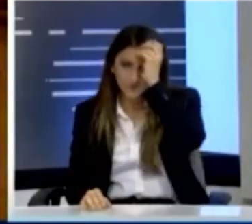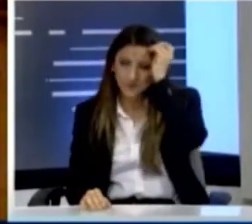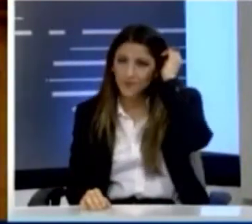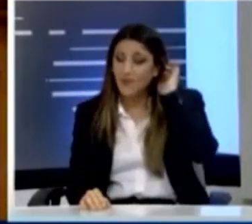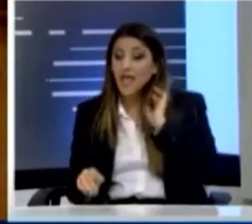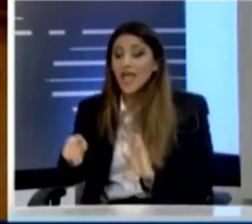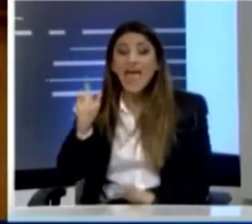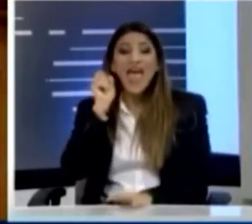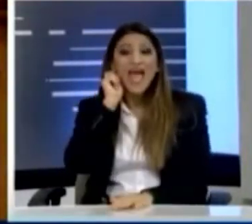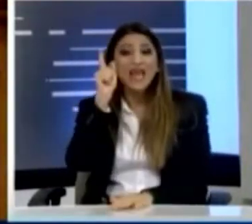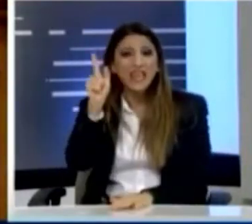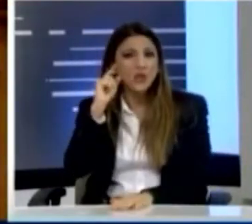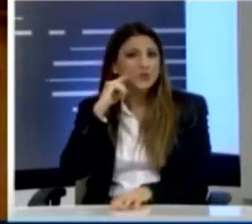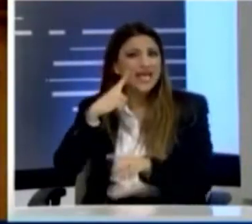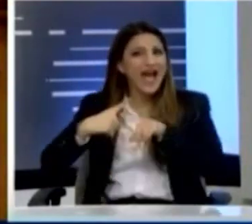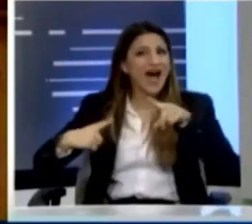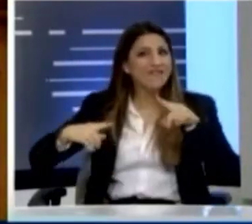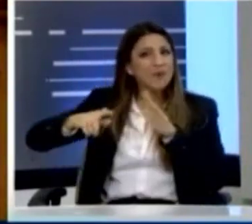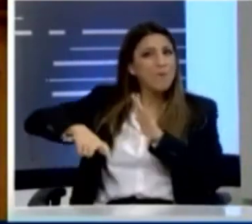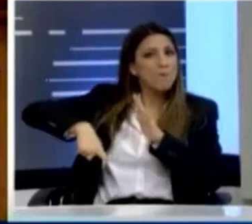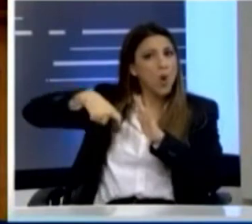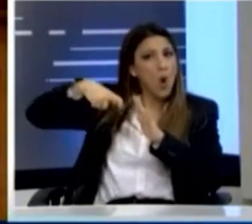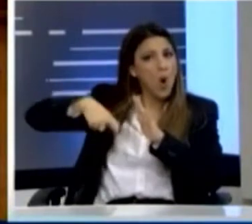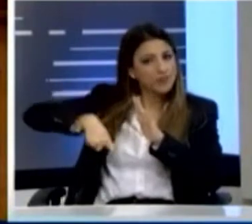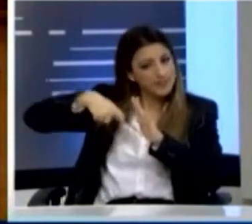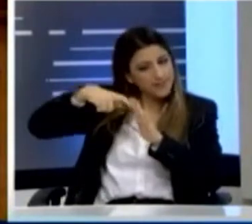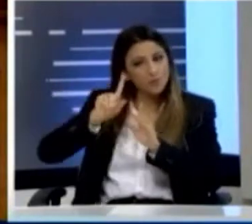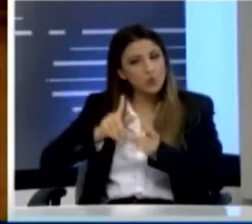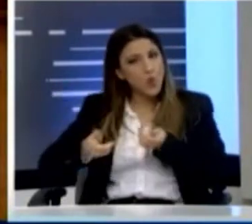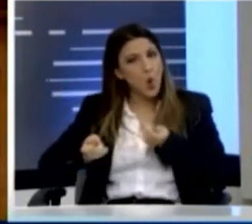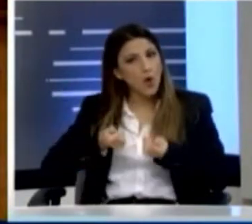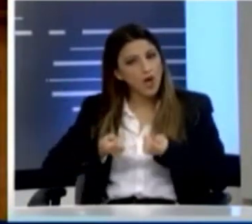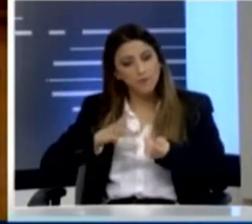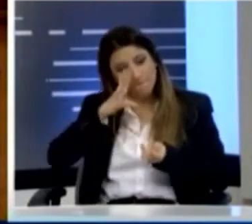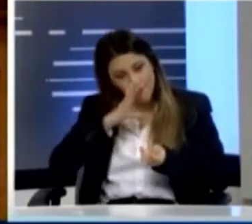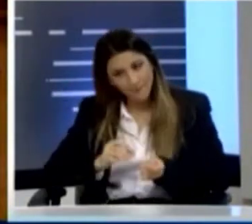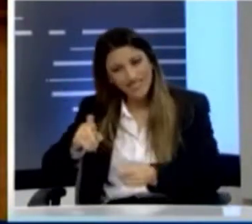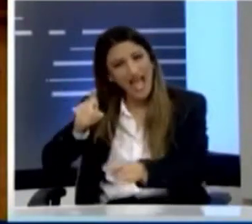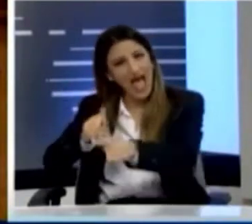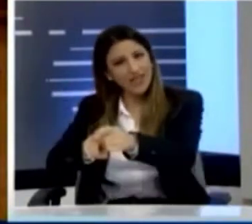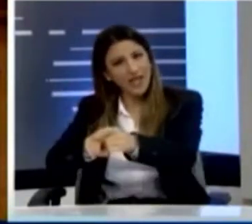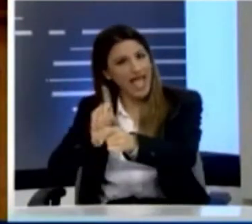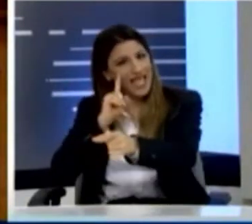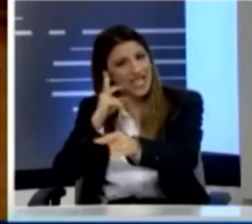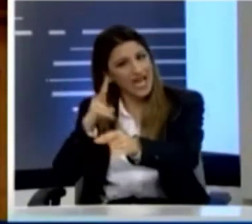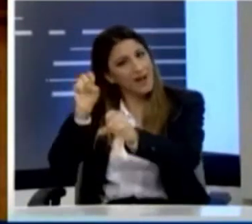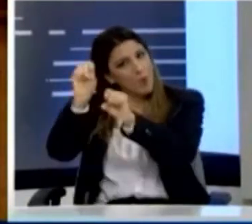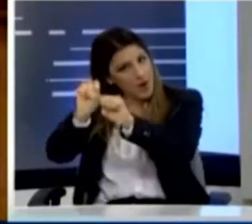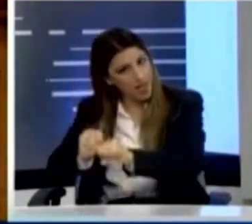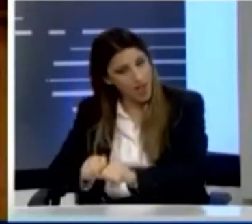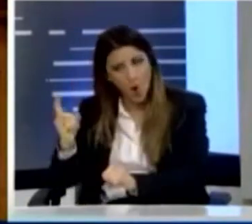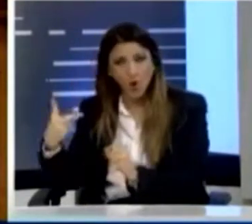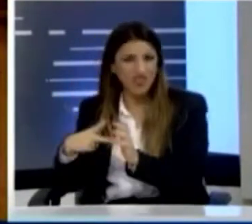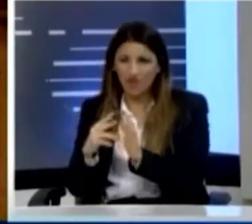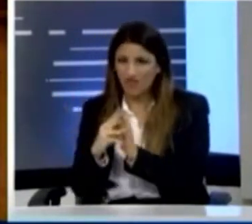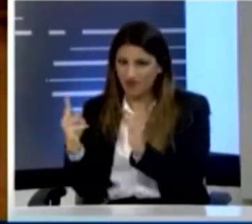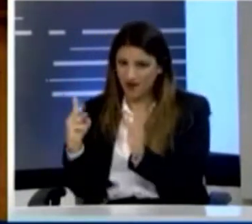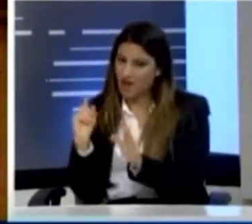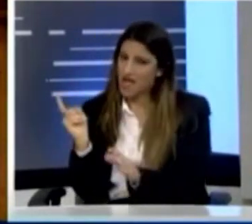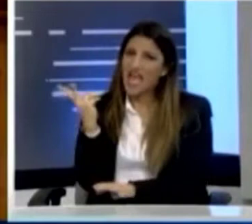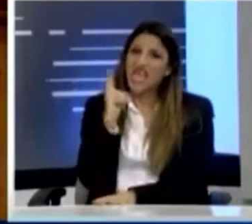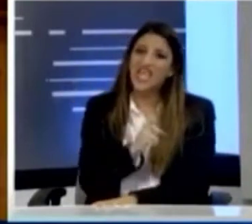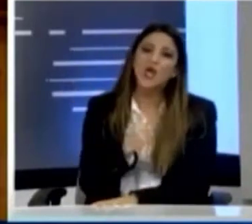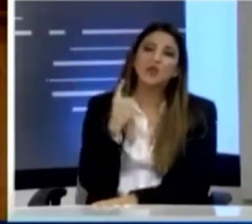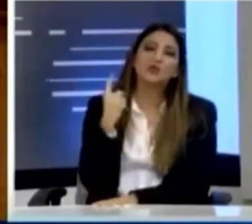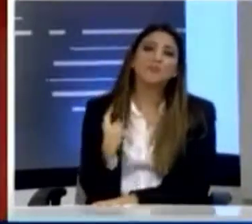τελική εκδήλωση για το Harvard Project οργανώθηκε πράγματι από την εταιρεία της συζύγου μου, όχι στο τέλος του 2013, που λέει ο μάρτυρας, αλλά στις